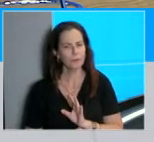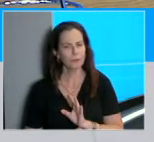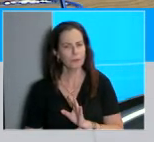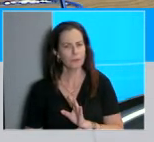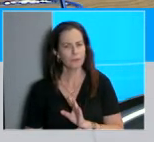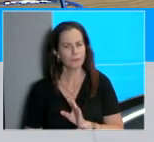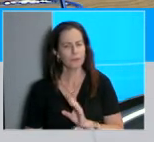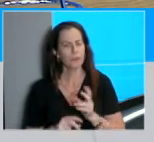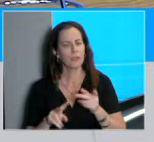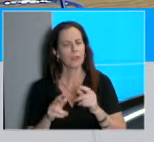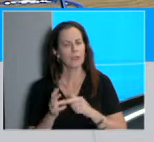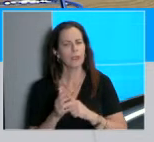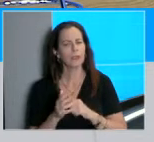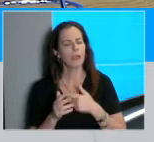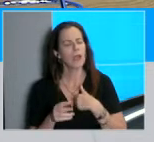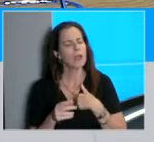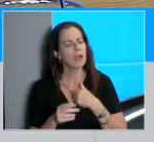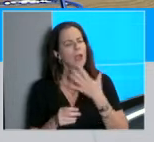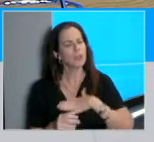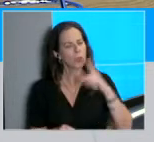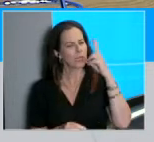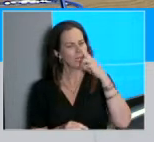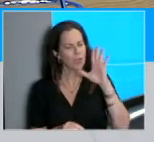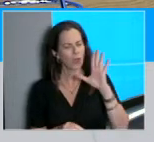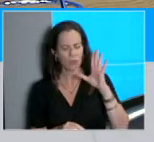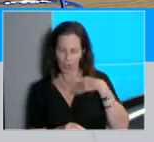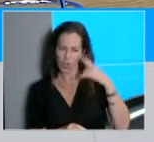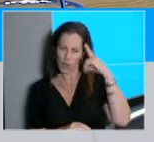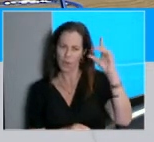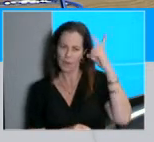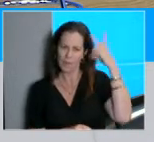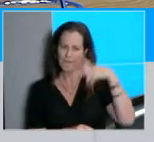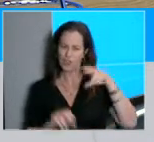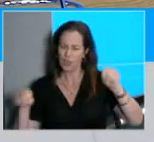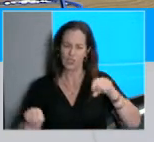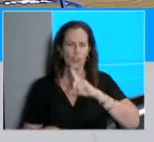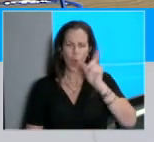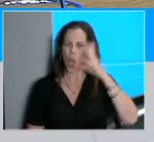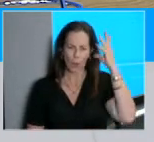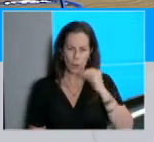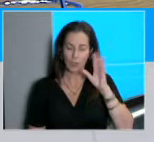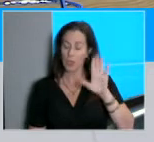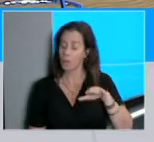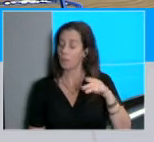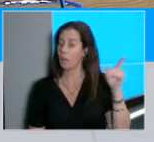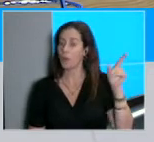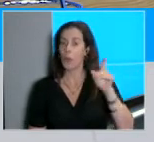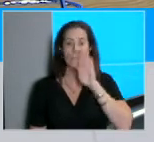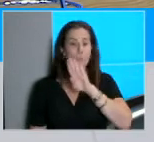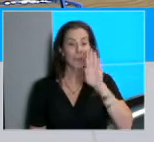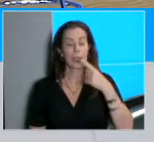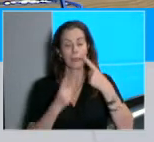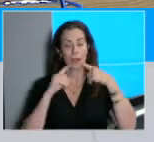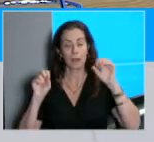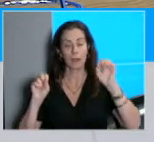לנצל ככה את הדקות הללו של השקט, ולנסות, כי אנחנו יודעים והבנו שאסד לא מרוצה מהעניין הזה, אנחנו גם יודעים שהייתה שיחה בין ראש הממשלה